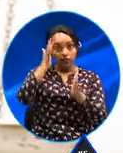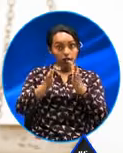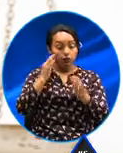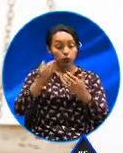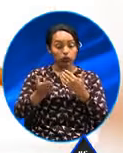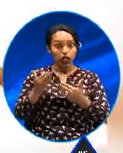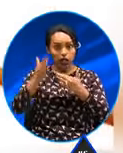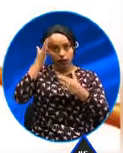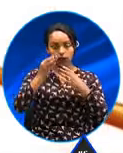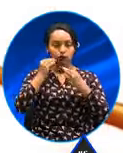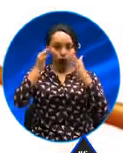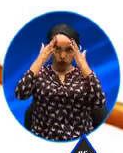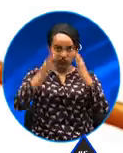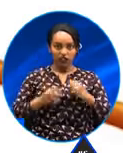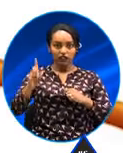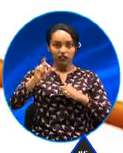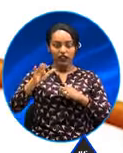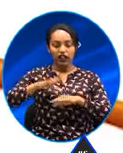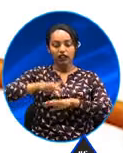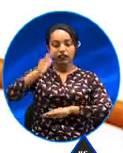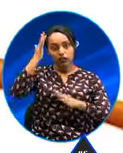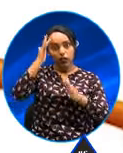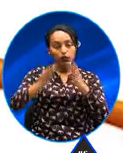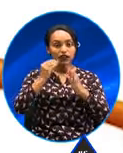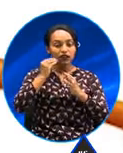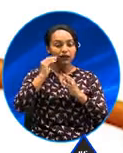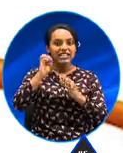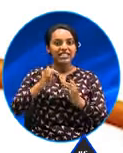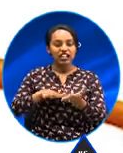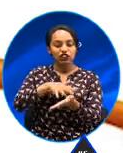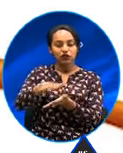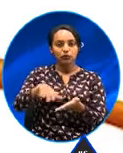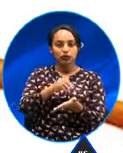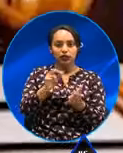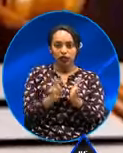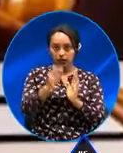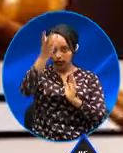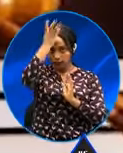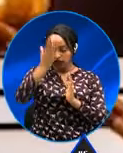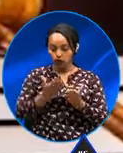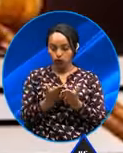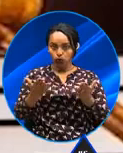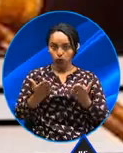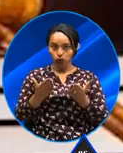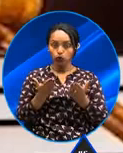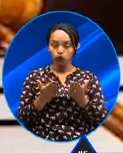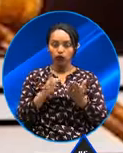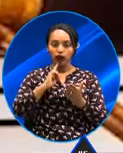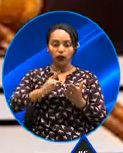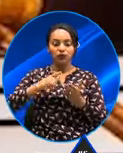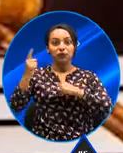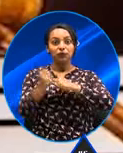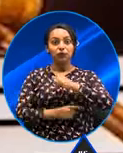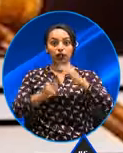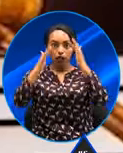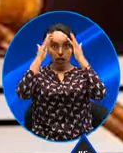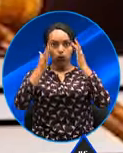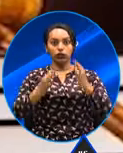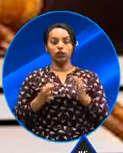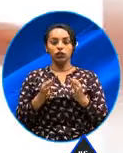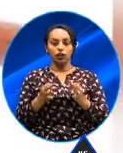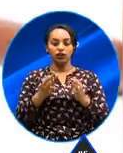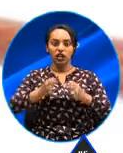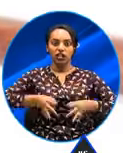ቤቱ ወስኗል። የፌዴራሉ ከፍተኛ ፍርድ ቤት የጸረ ሽብርና ሕገ መንግስታዊ ጉዳዮች ችሎት ነው የቅጣት